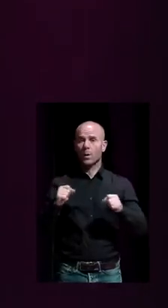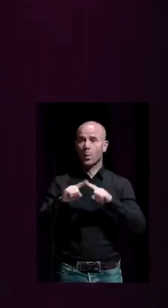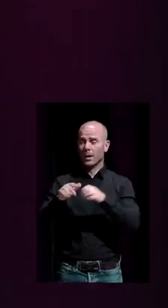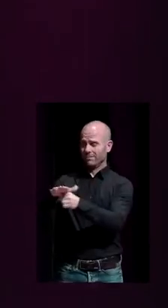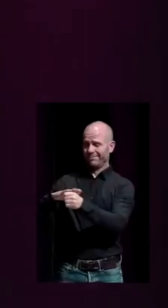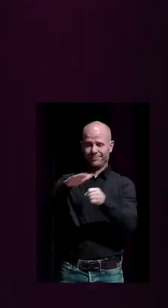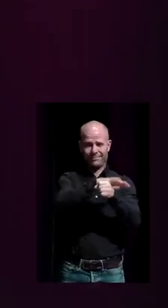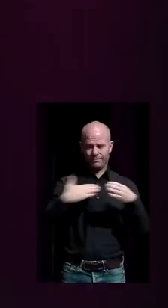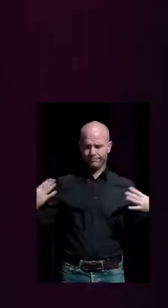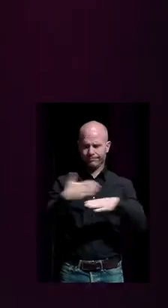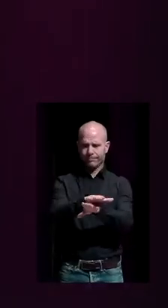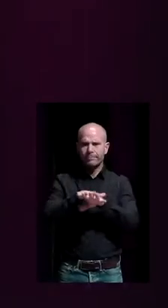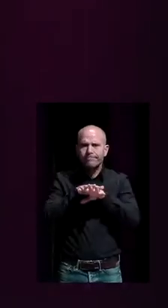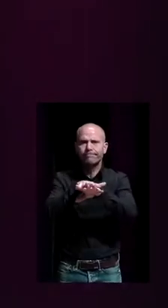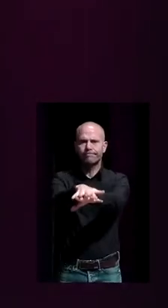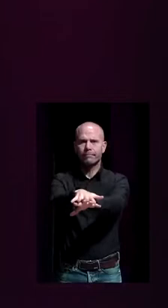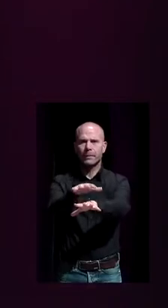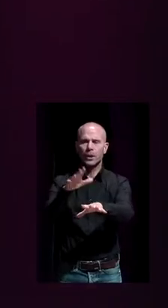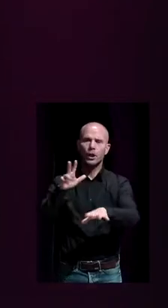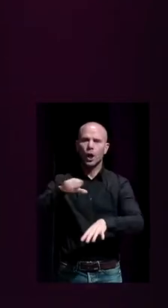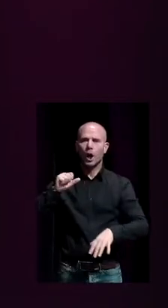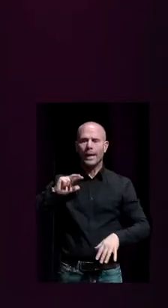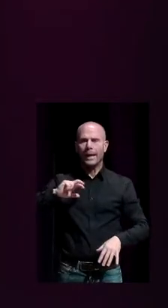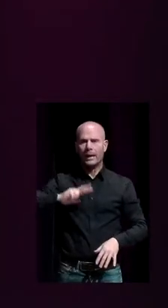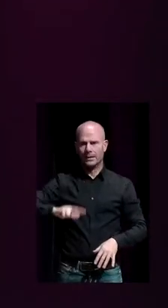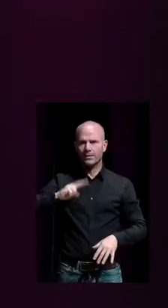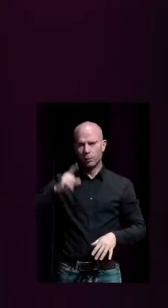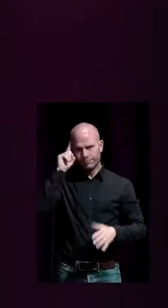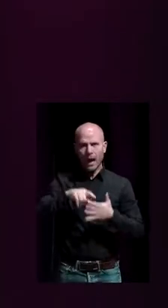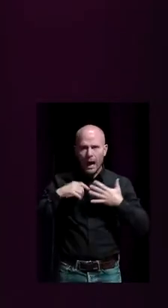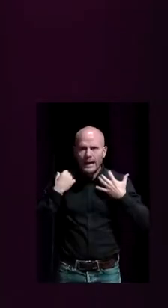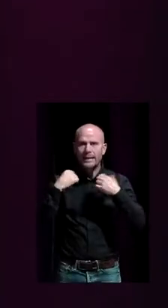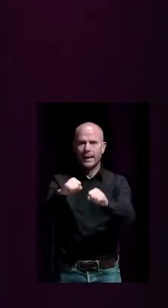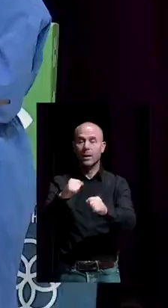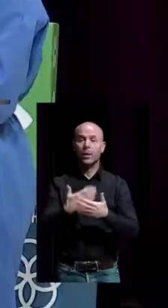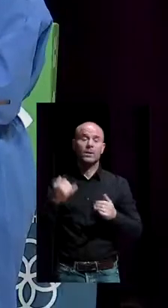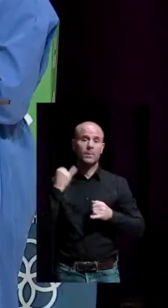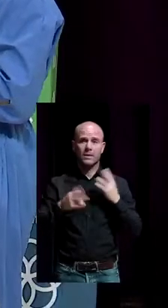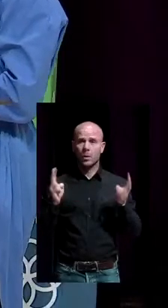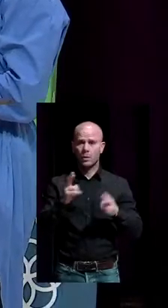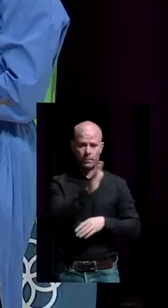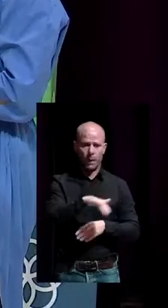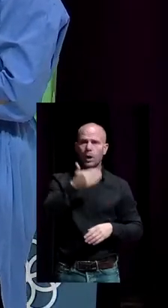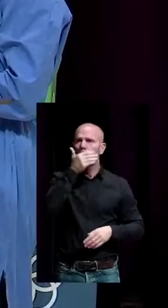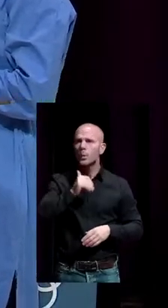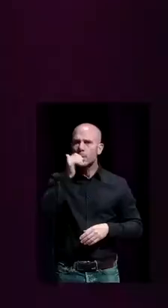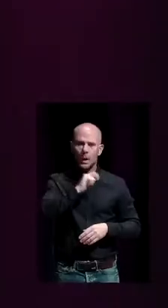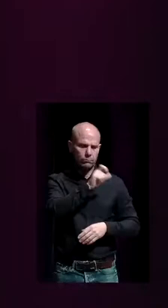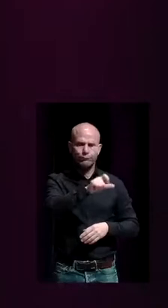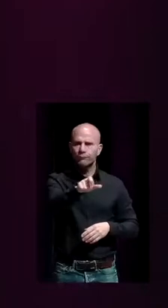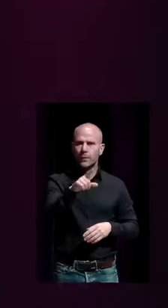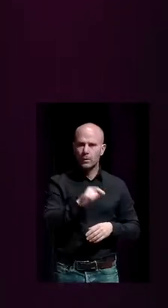Att alla aktörer tar sitt ansvar och agerar. Och inte minst att barn och unga